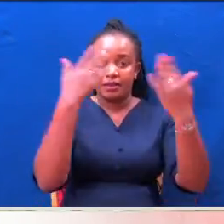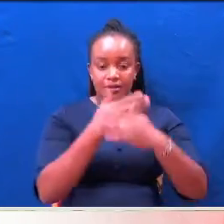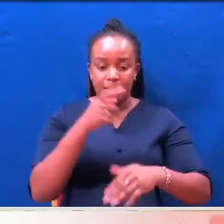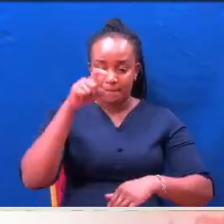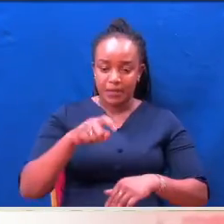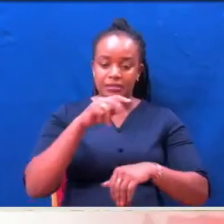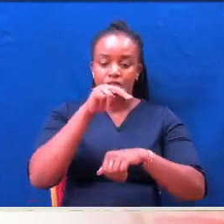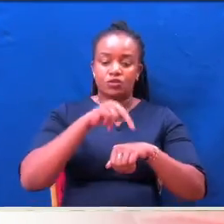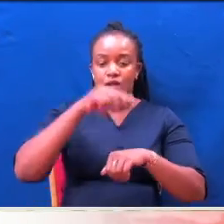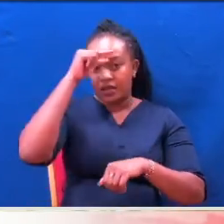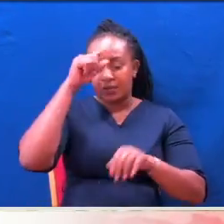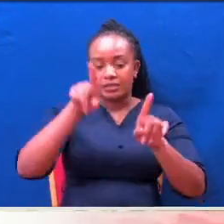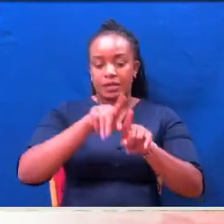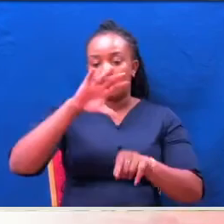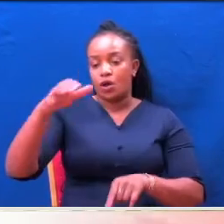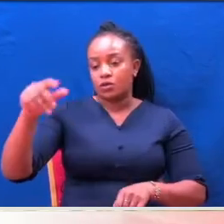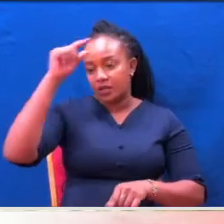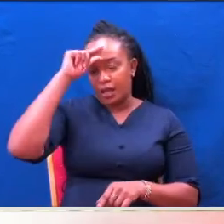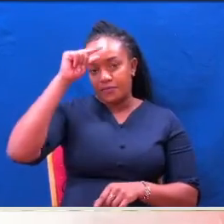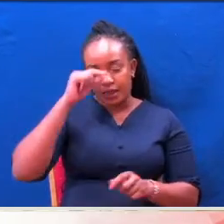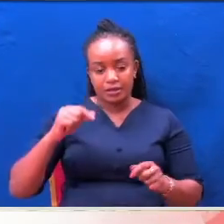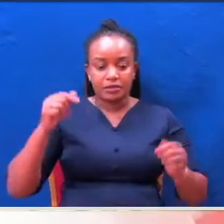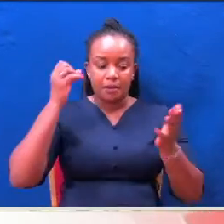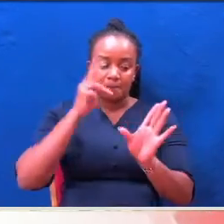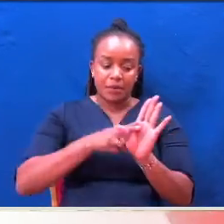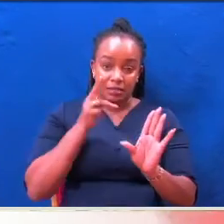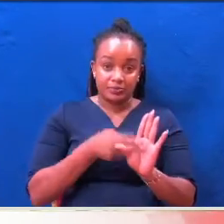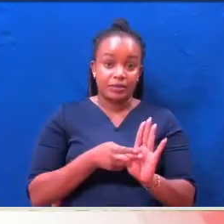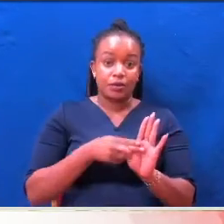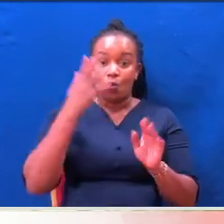zinashirikiana. Kwa sababu gari ambalo lilitumika ni la county na maofisa